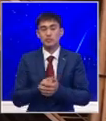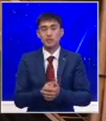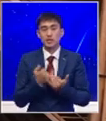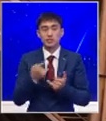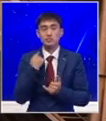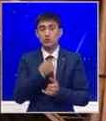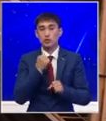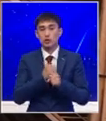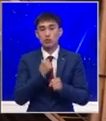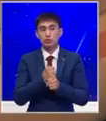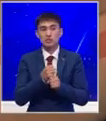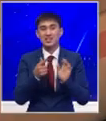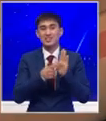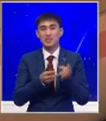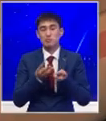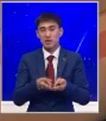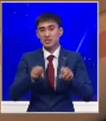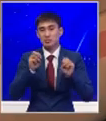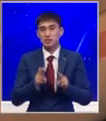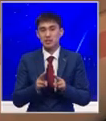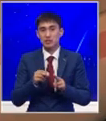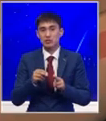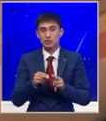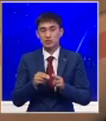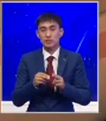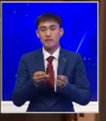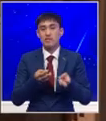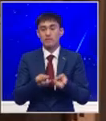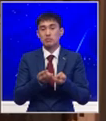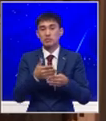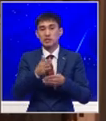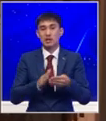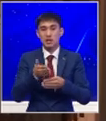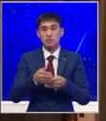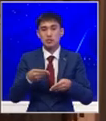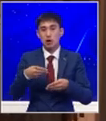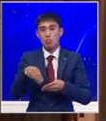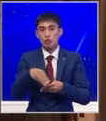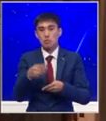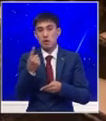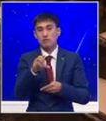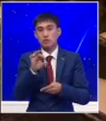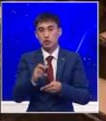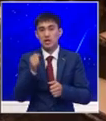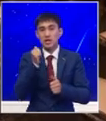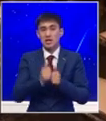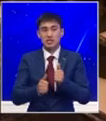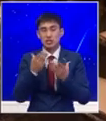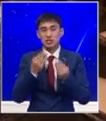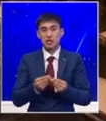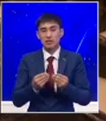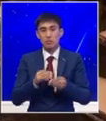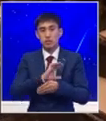Талдыкургане функционируют 7 пекарен, специализирующихся на выпечке хлеба из муки первого сорта. И ежедневно они